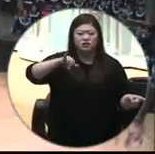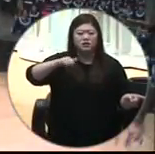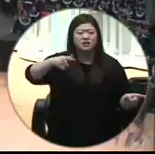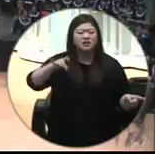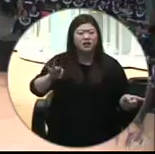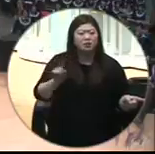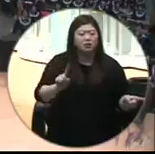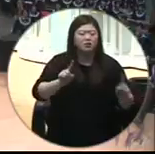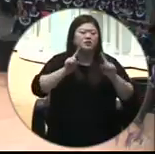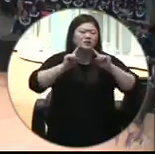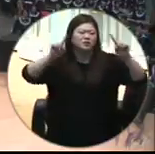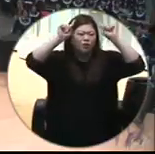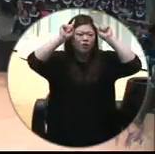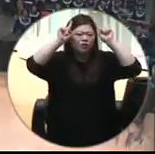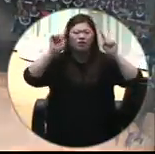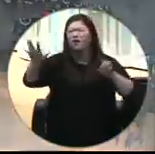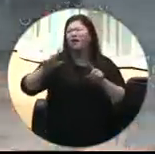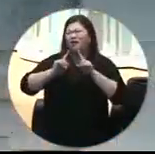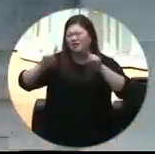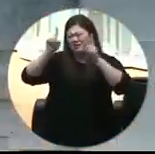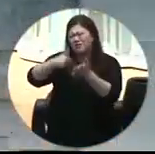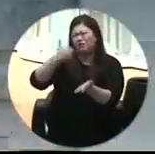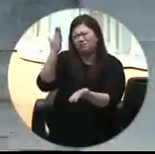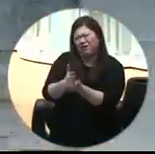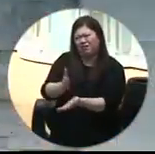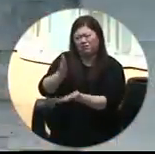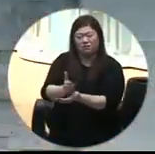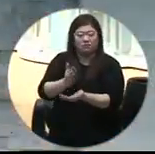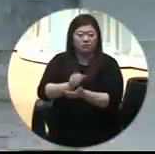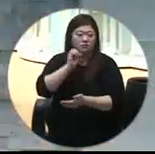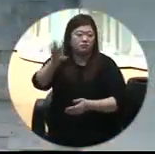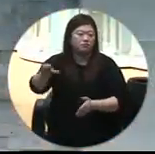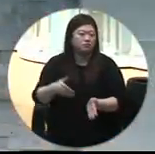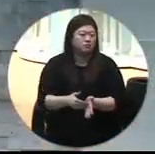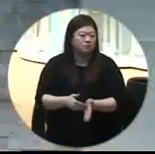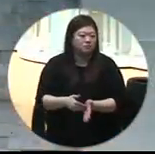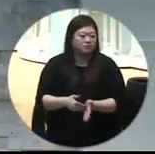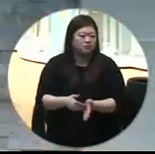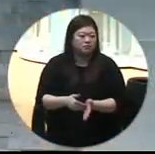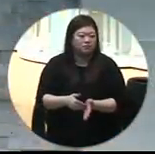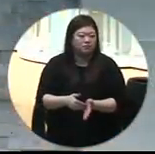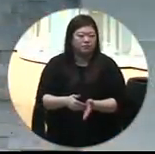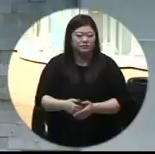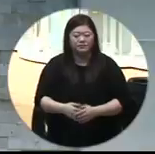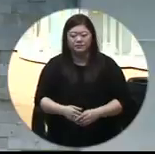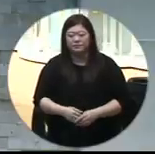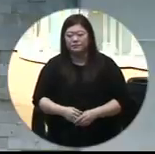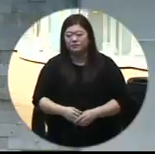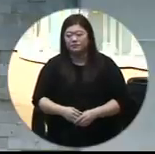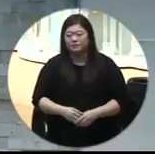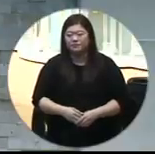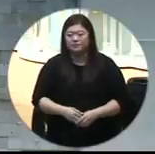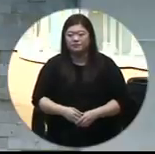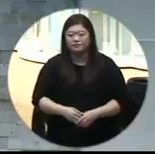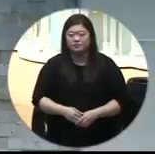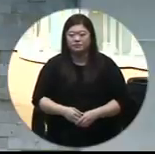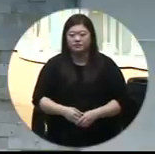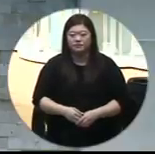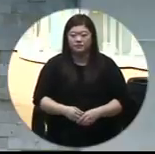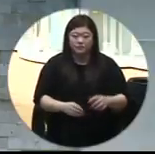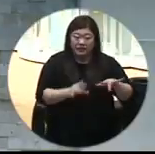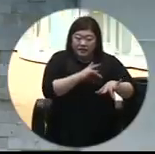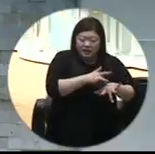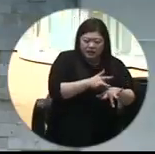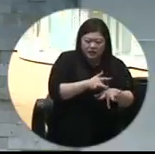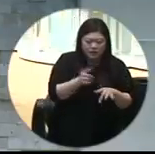때문에 그 들어가게 하지 마시기를 간구하더니 무릎 꿇고 다 알아요. 영적